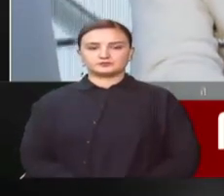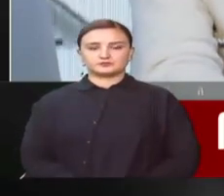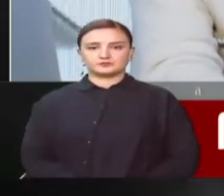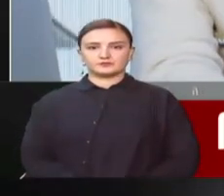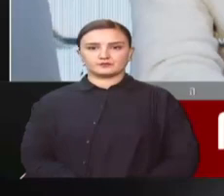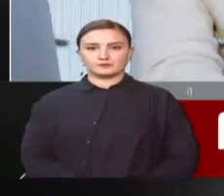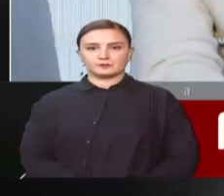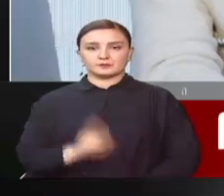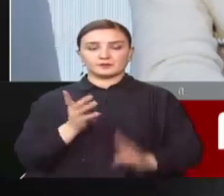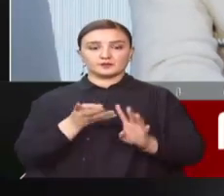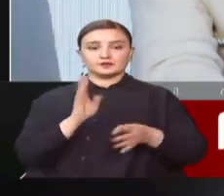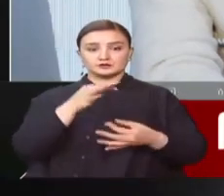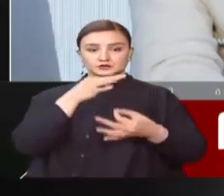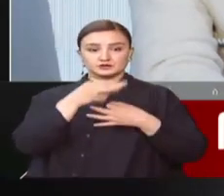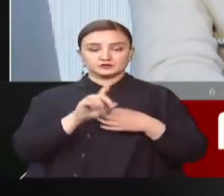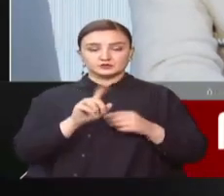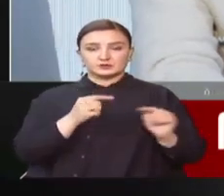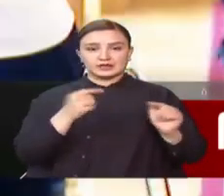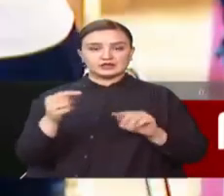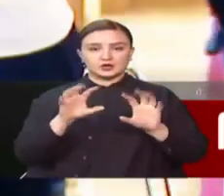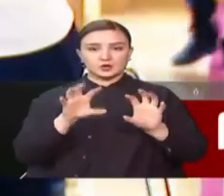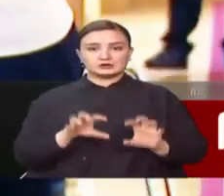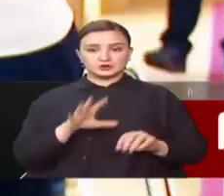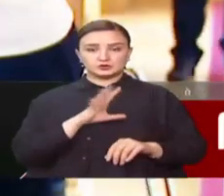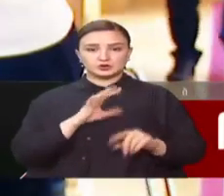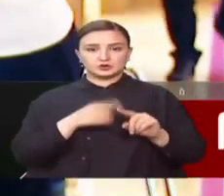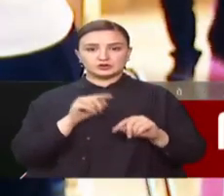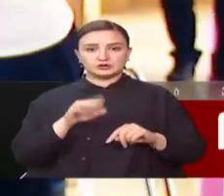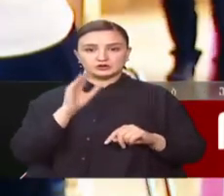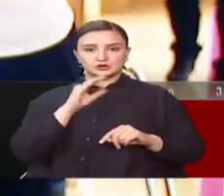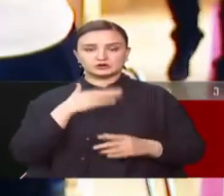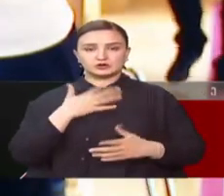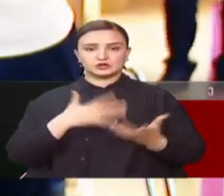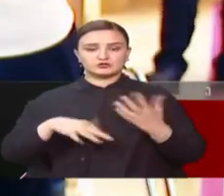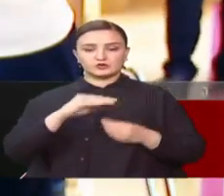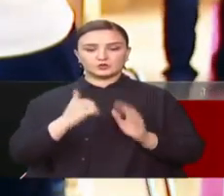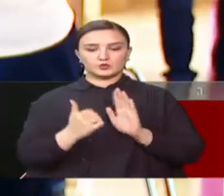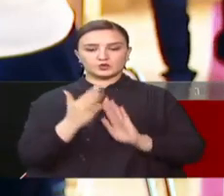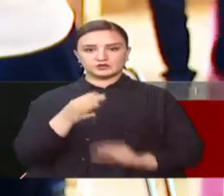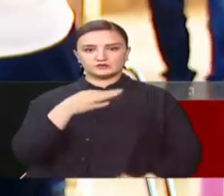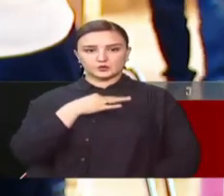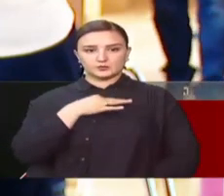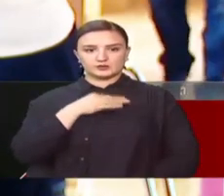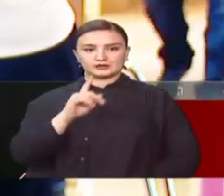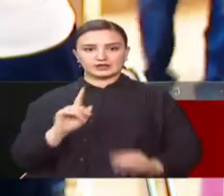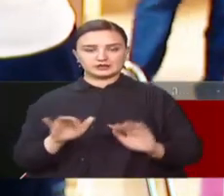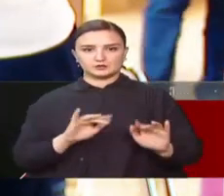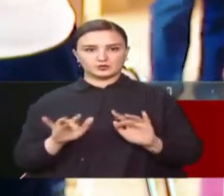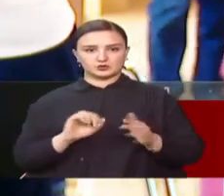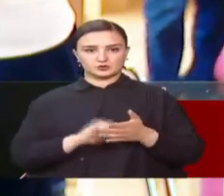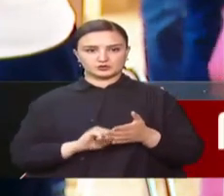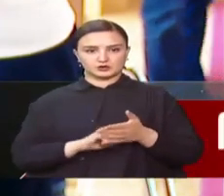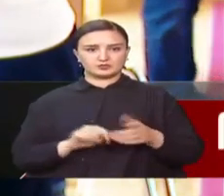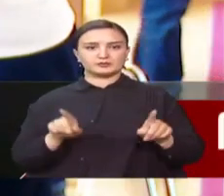Пилорикши, Гетхуй Тром, Срулята антиконституционный, Ройс Родесат, Магальте Чуэн, Уарс Гуэбнебиан, Рагас процедуры Сабаби,